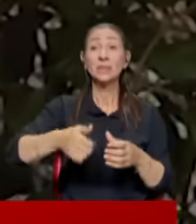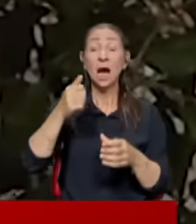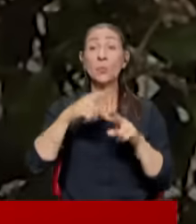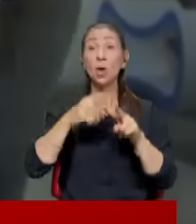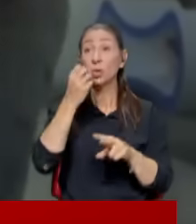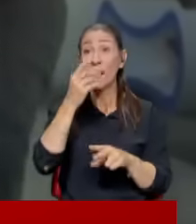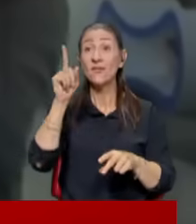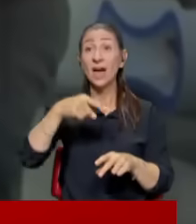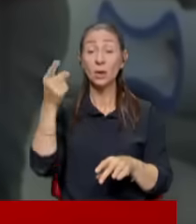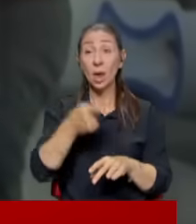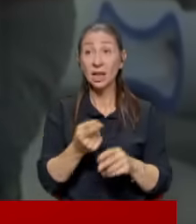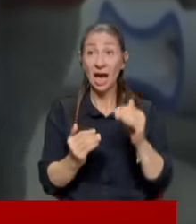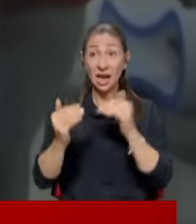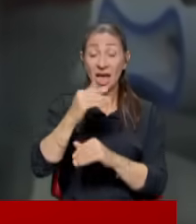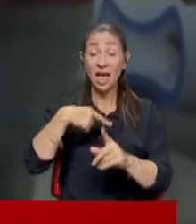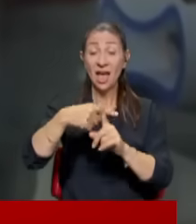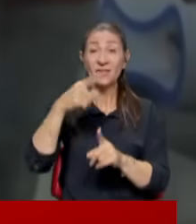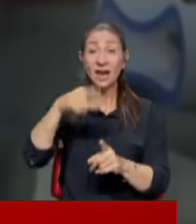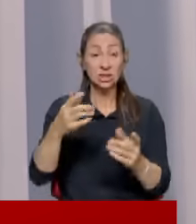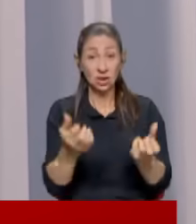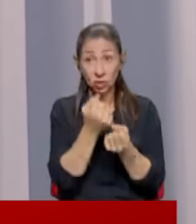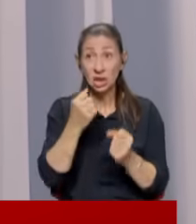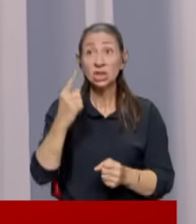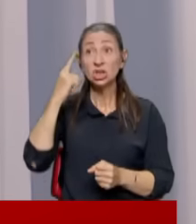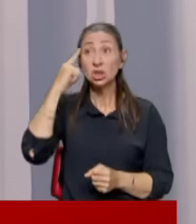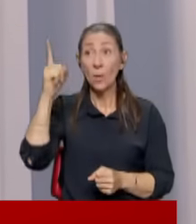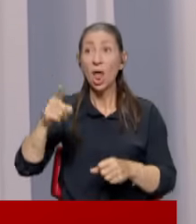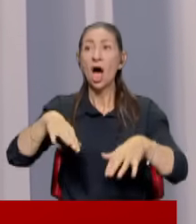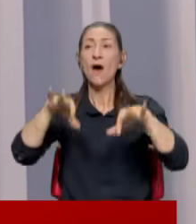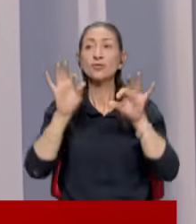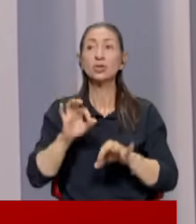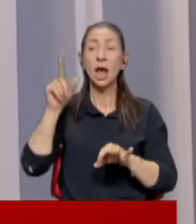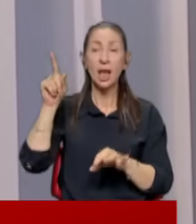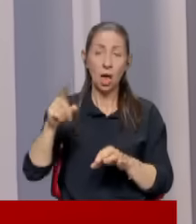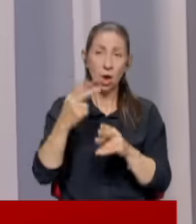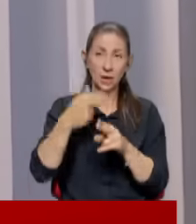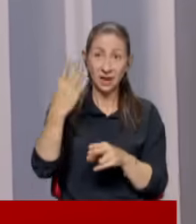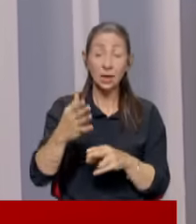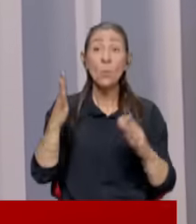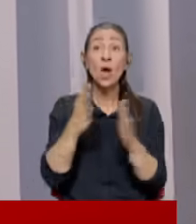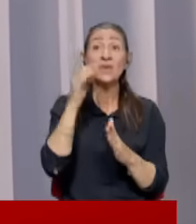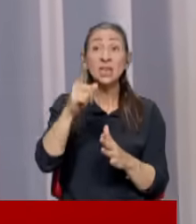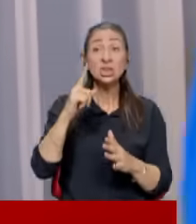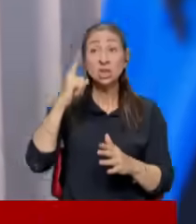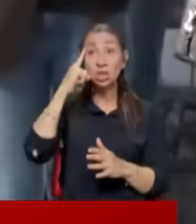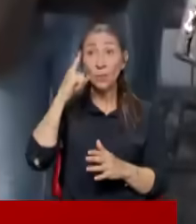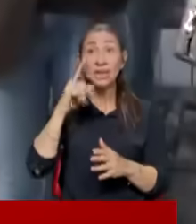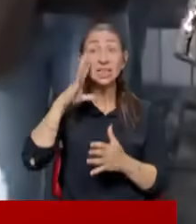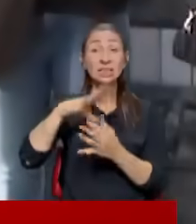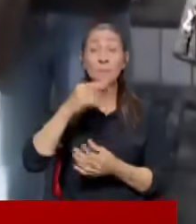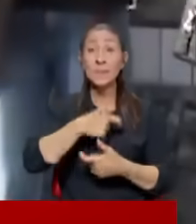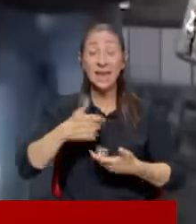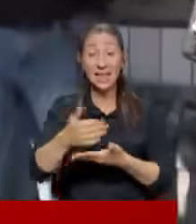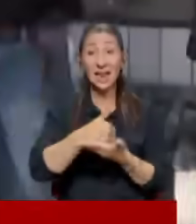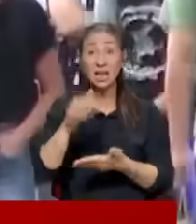Güler vergi oranlarındaki artışı ek vergileri savunurken Japonya'dan, Avustralya'dan örnek verdi. Muhalefet ise Japonya'daki kişi başı